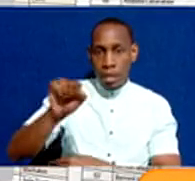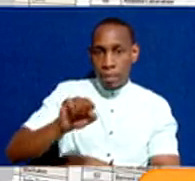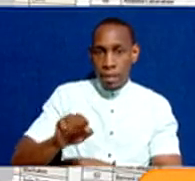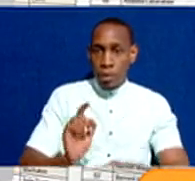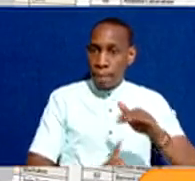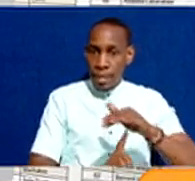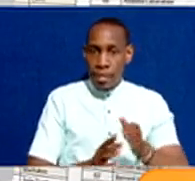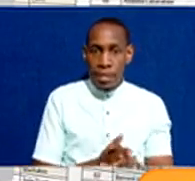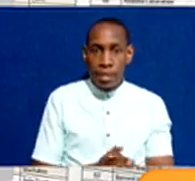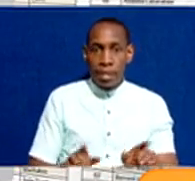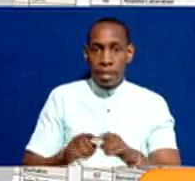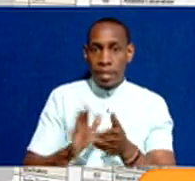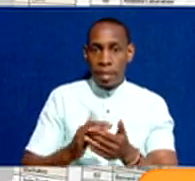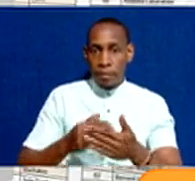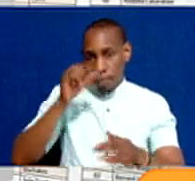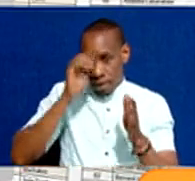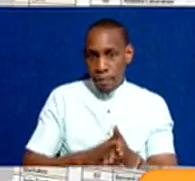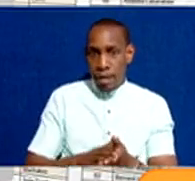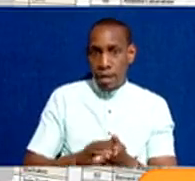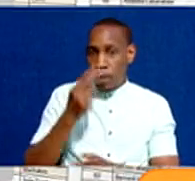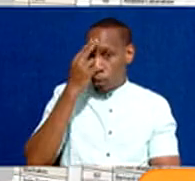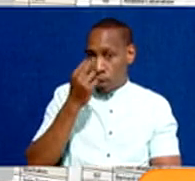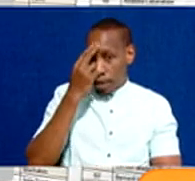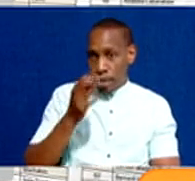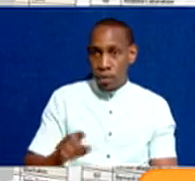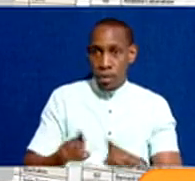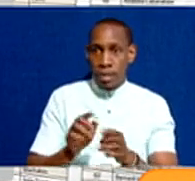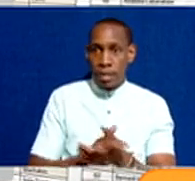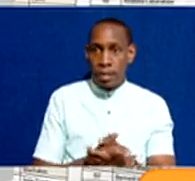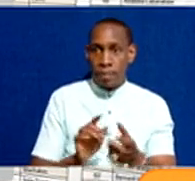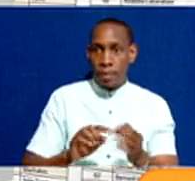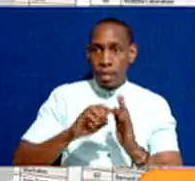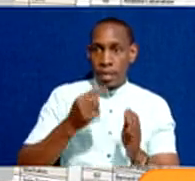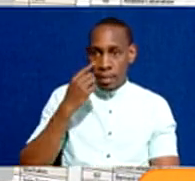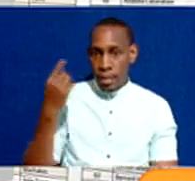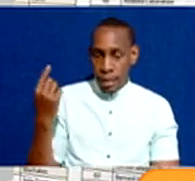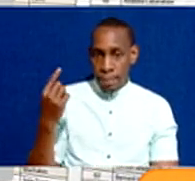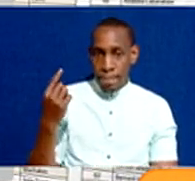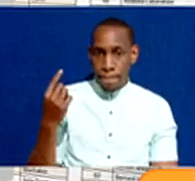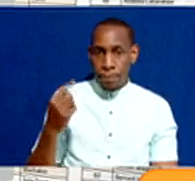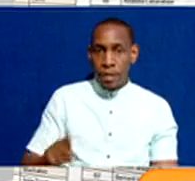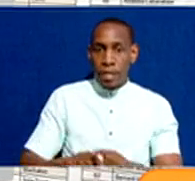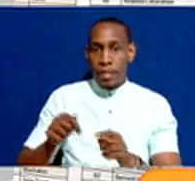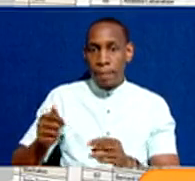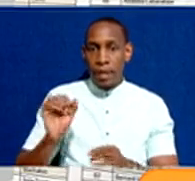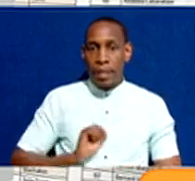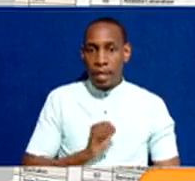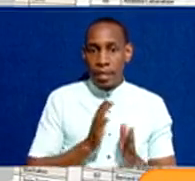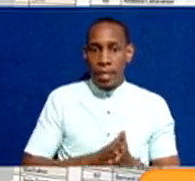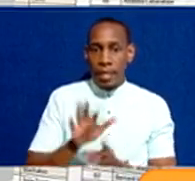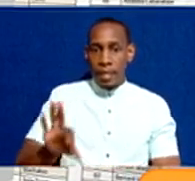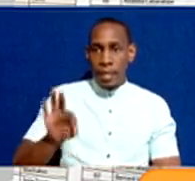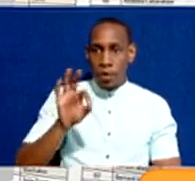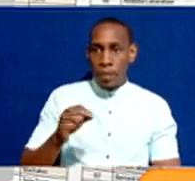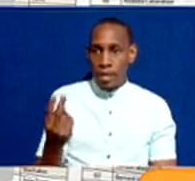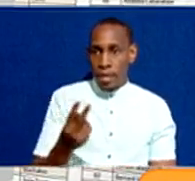wizara: aliyekuwa gavana wa Narok Samuel Tunai, aliyekuwa mbunge wa Lang'ata Nixon Korir, na waliokuwa maseneta maalum